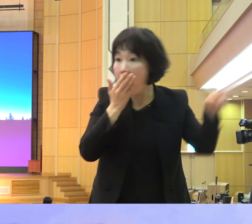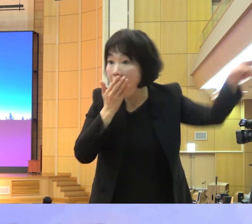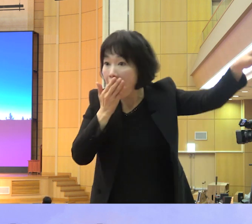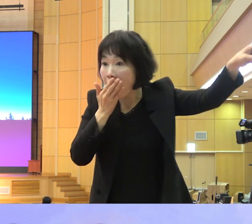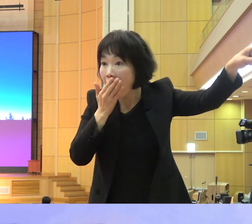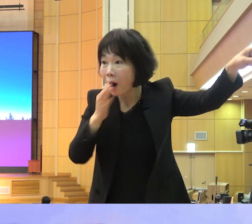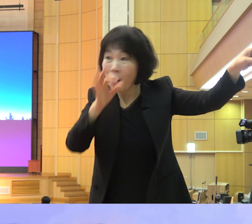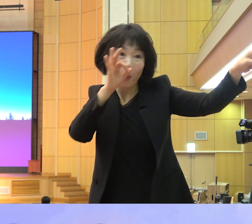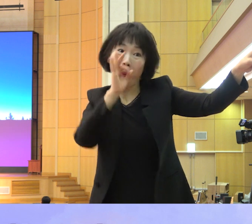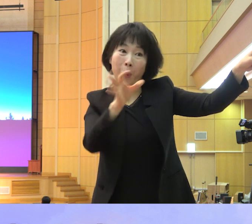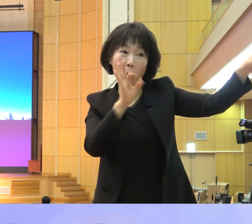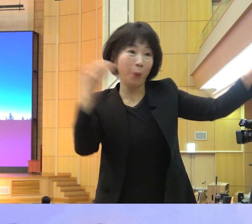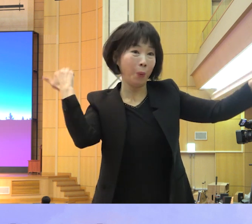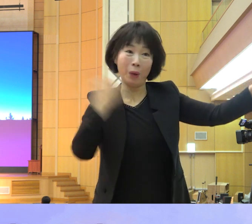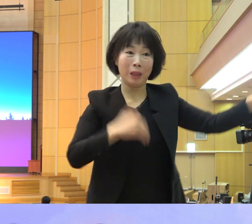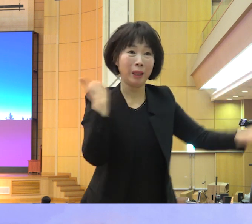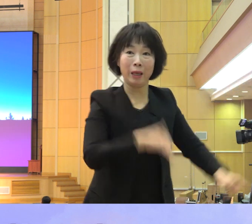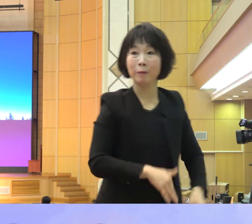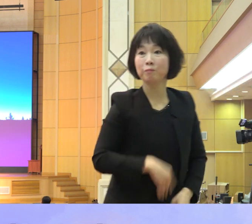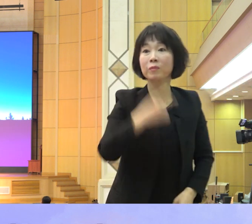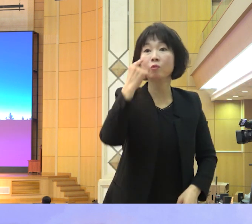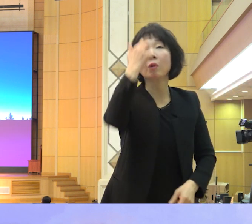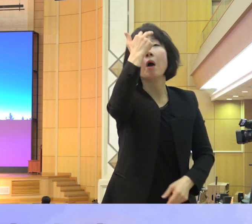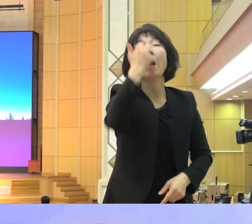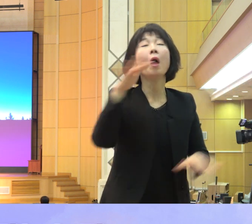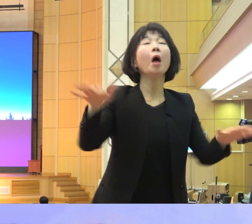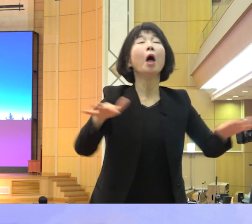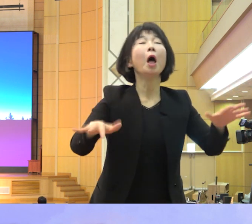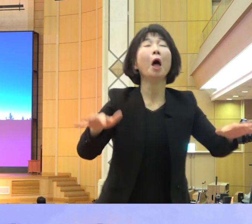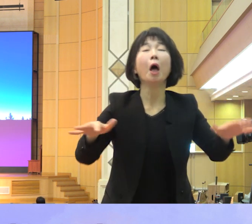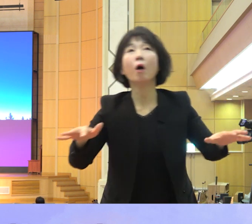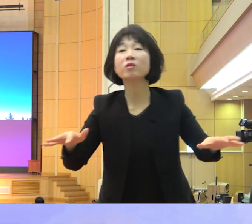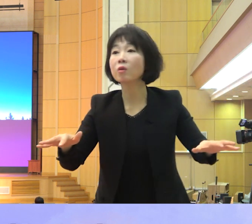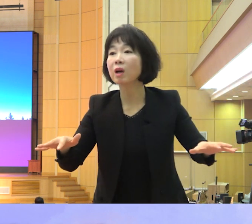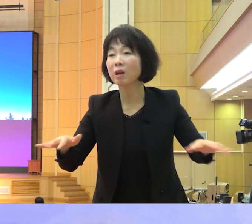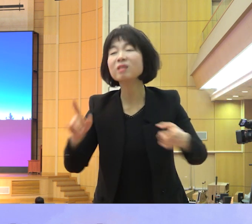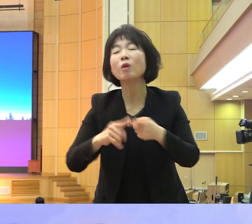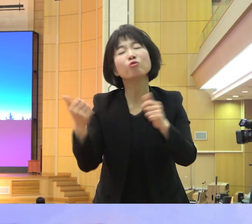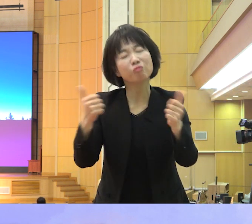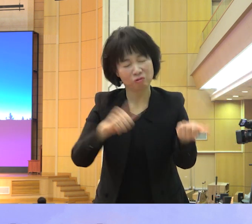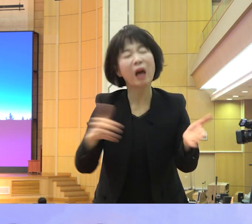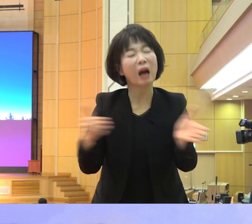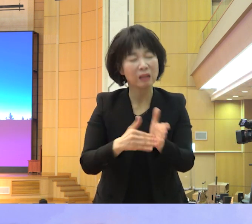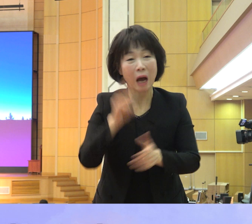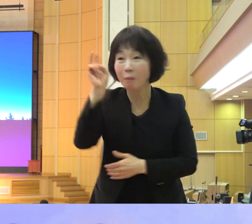그러니까 눈이 한번 실명돼 버리면 그냥 어쩔 수가 없잖아요.